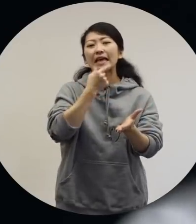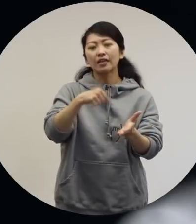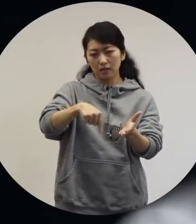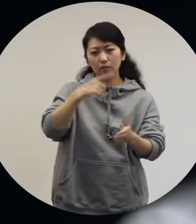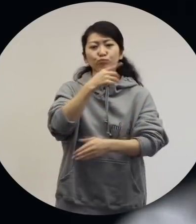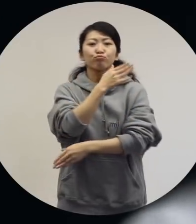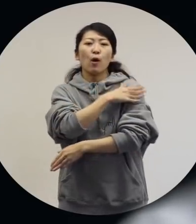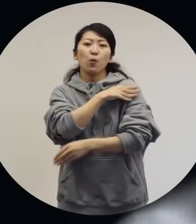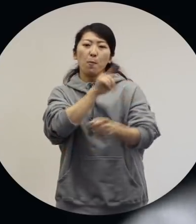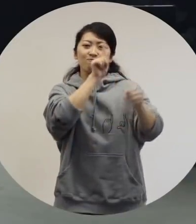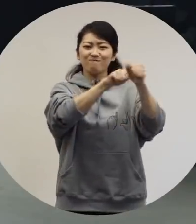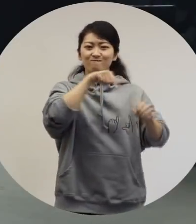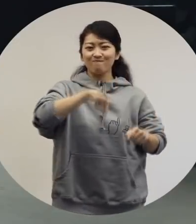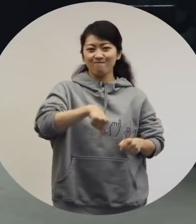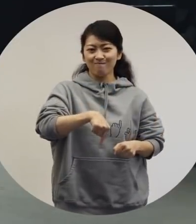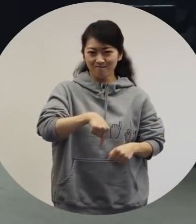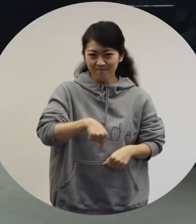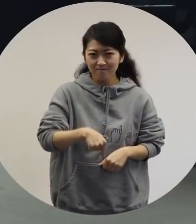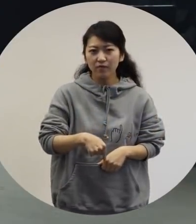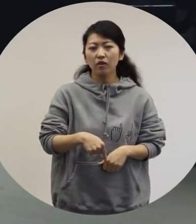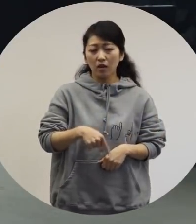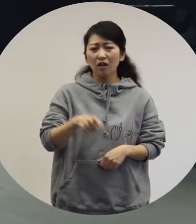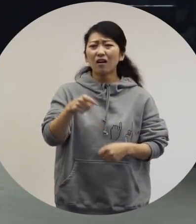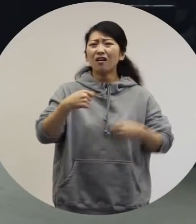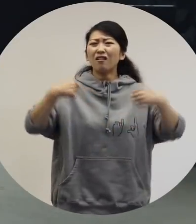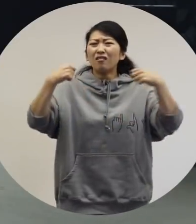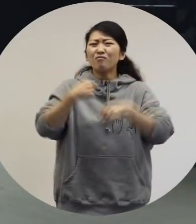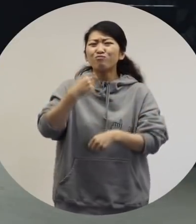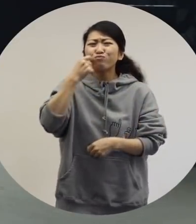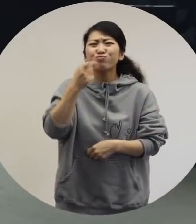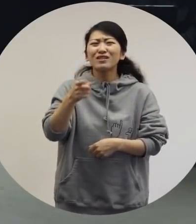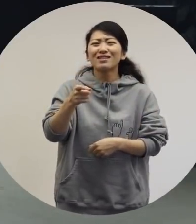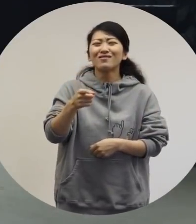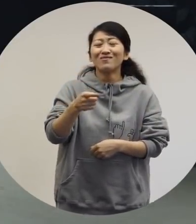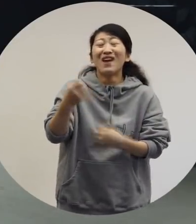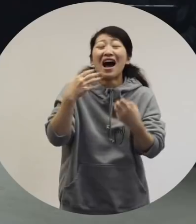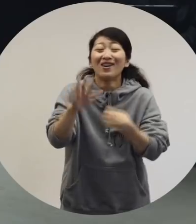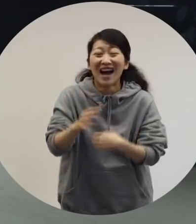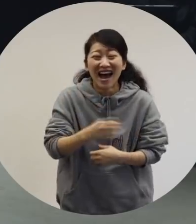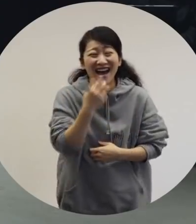てはやりたいので、まあ、着れないじゃんっていうのもありますね。